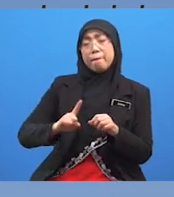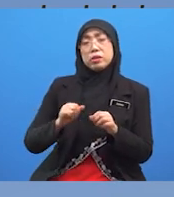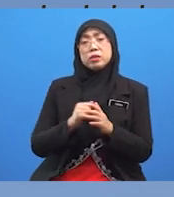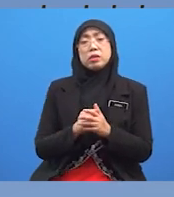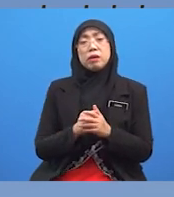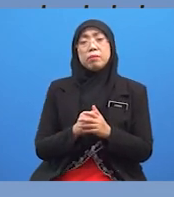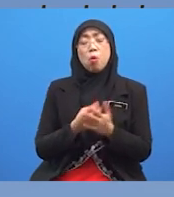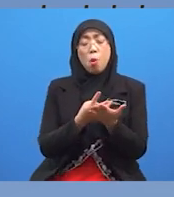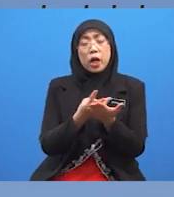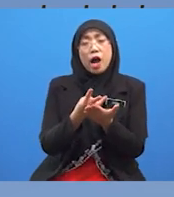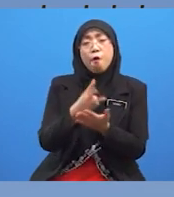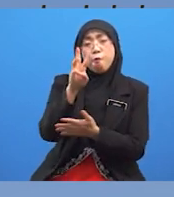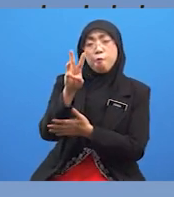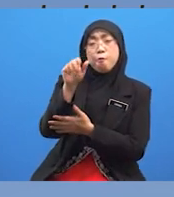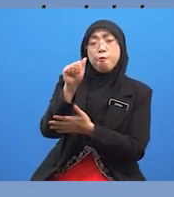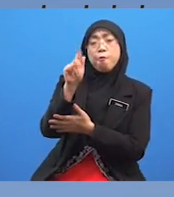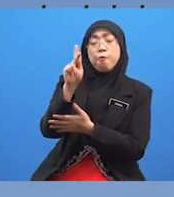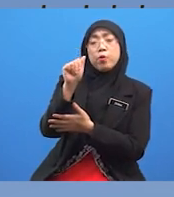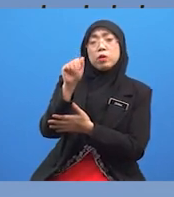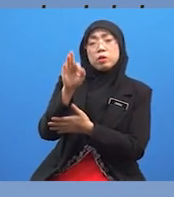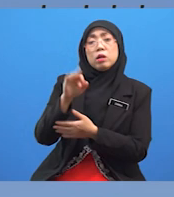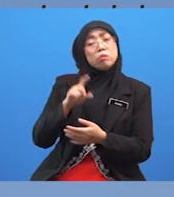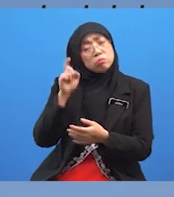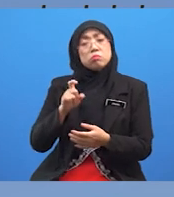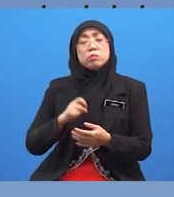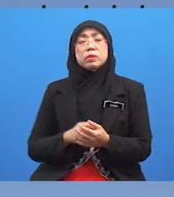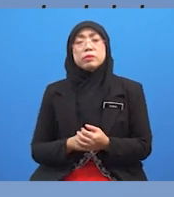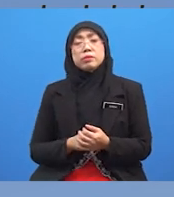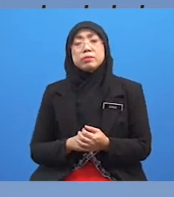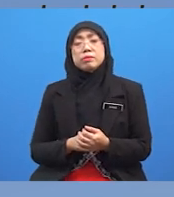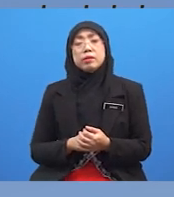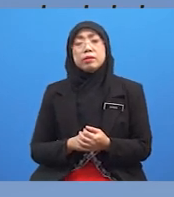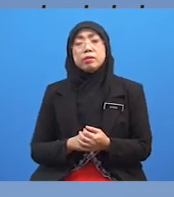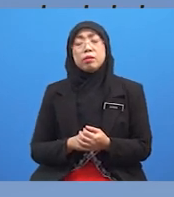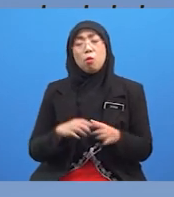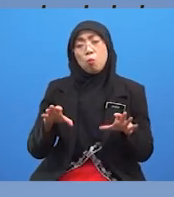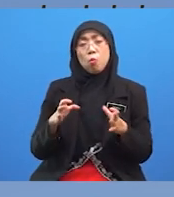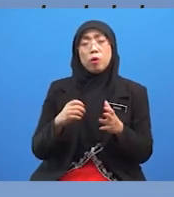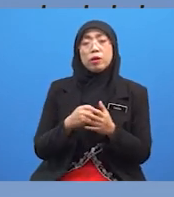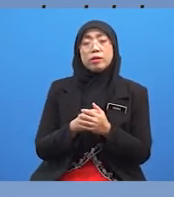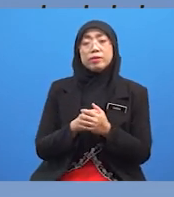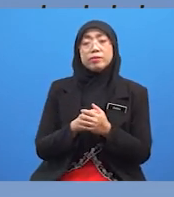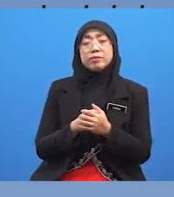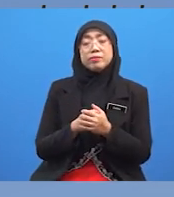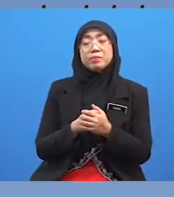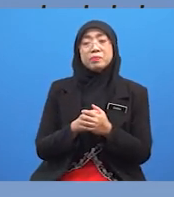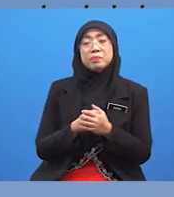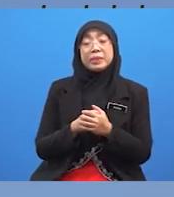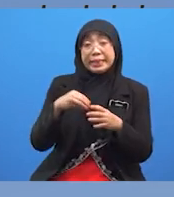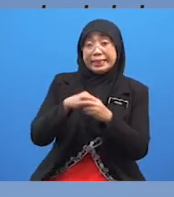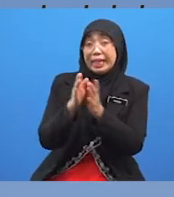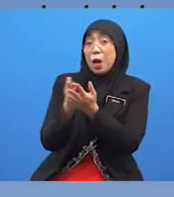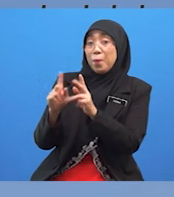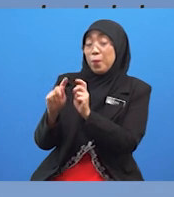iaitu mewakafkan harta, sangat dituntut oleh agama sehingga kedua-dua watak Imam Sa'ad dan Lebai